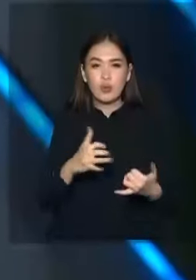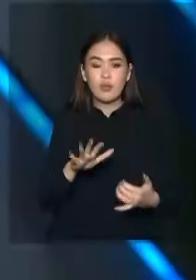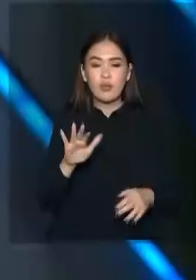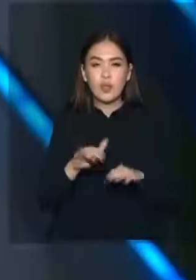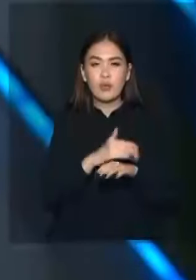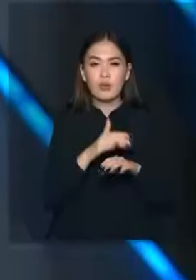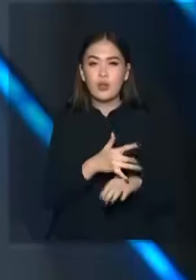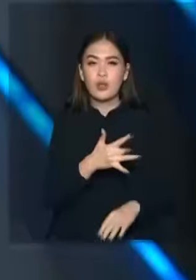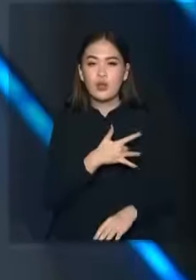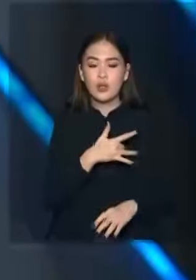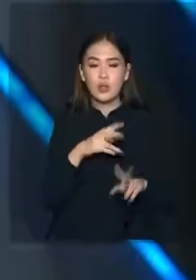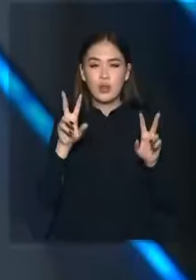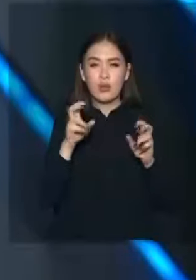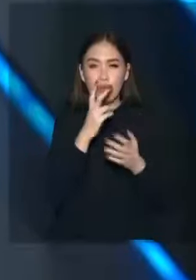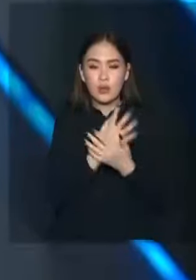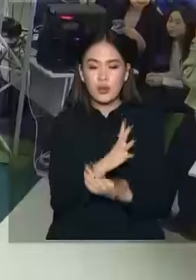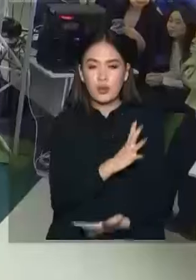жүрек слеті өтті.